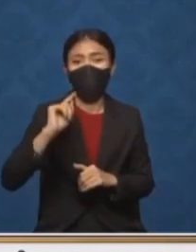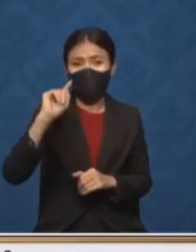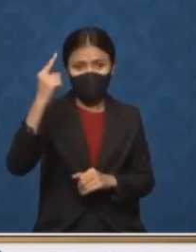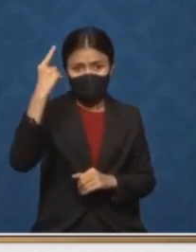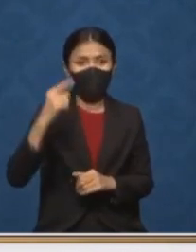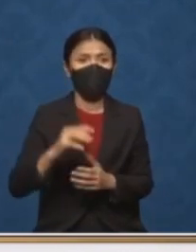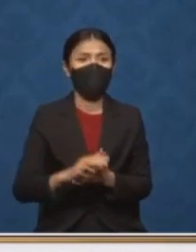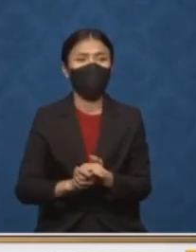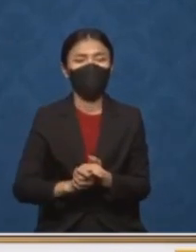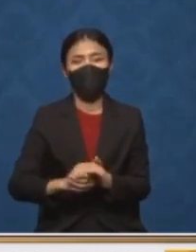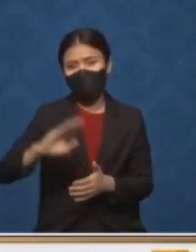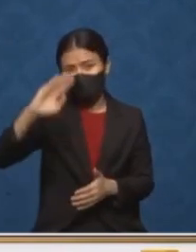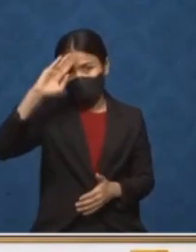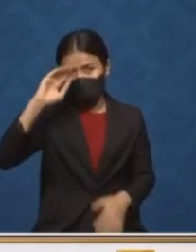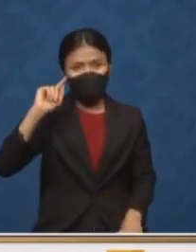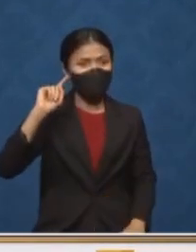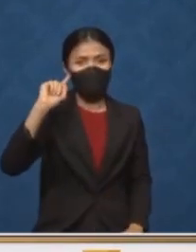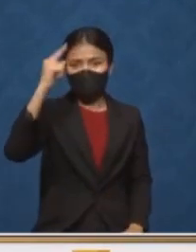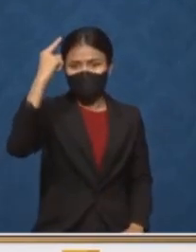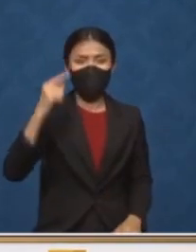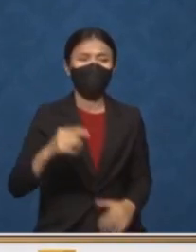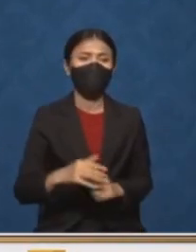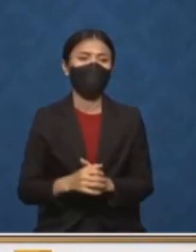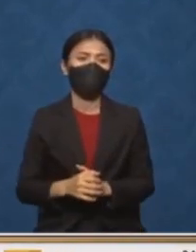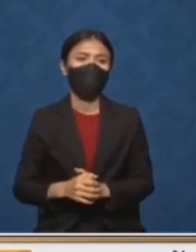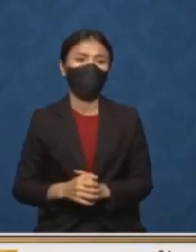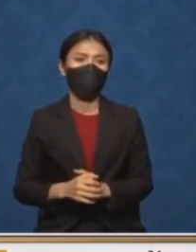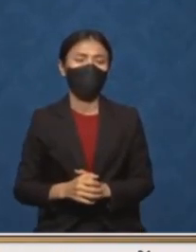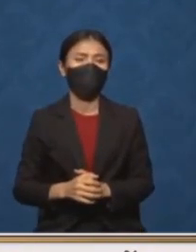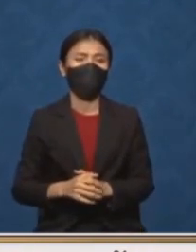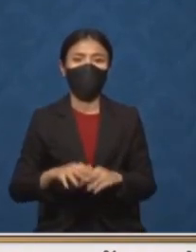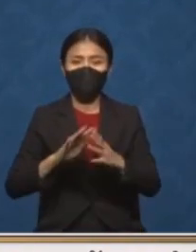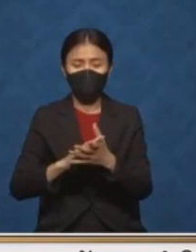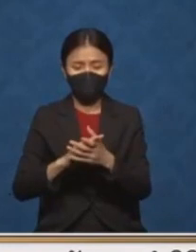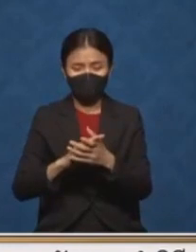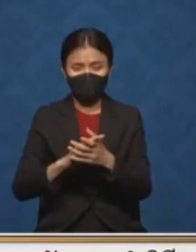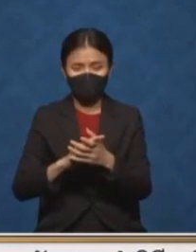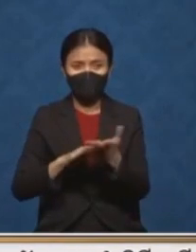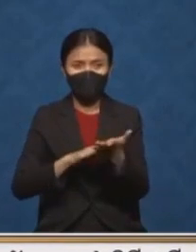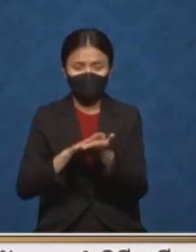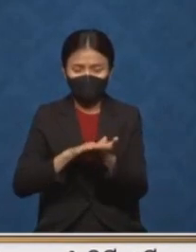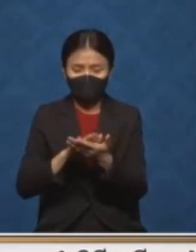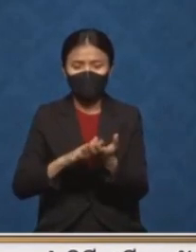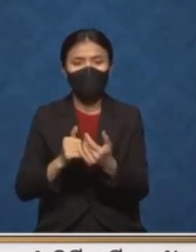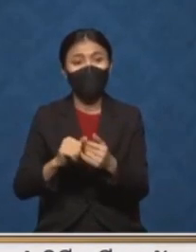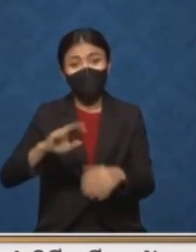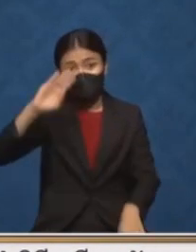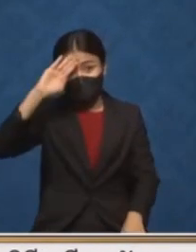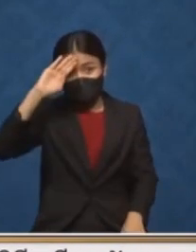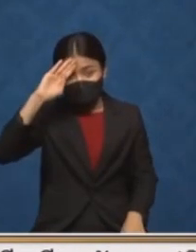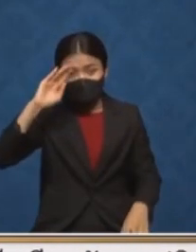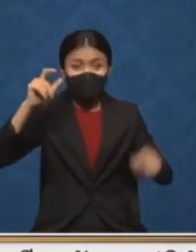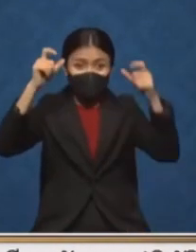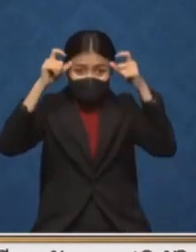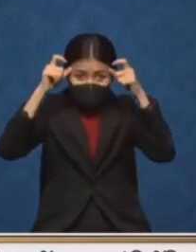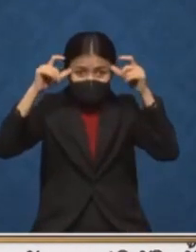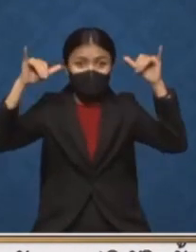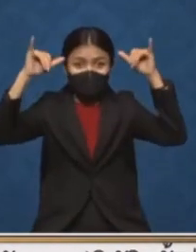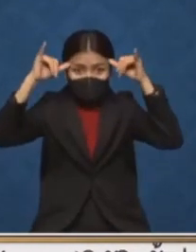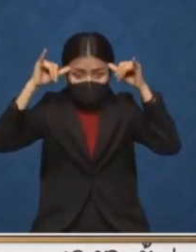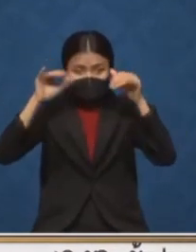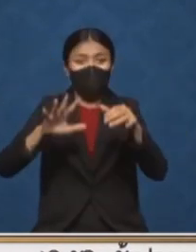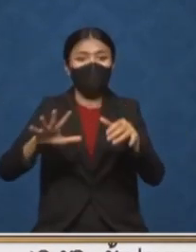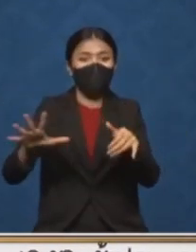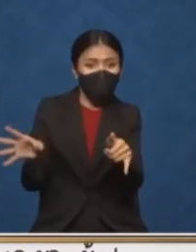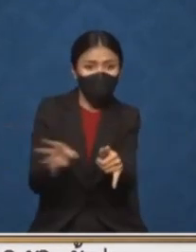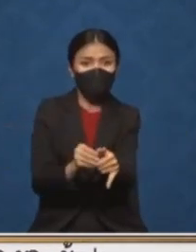็นภัยพิบัติของโคกบือและสุกรได้ส่งผลกระทบต่ออุ